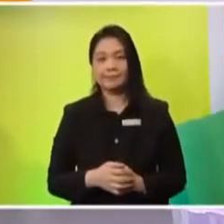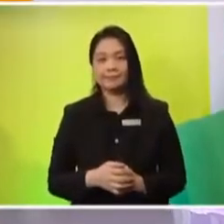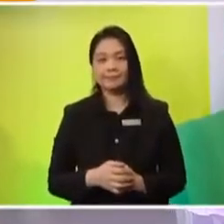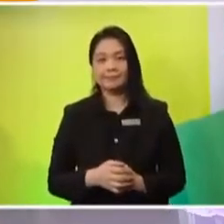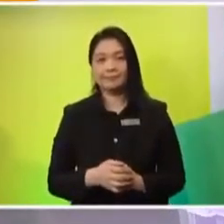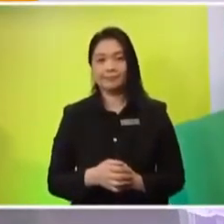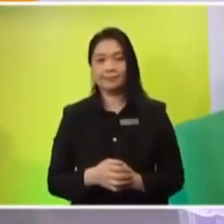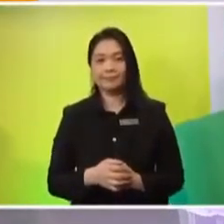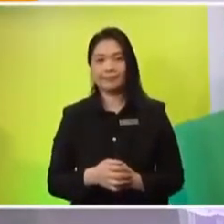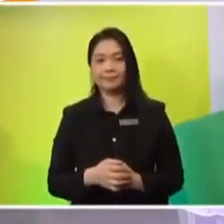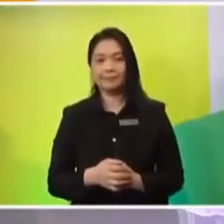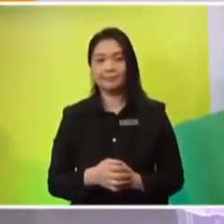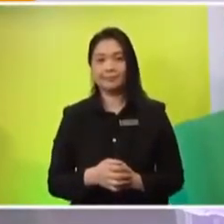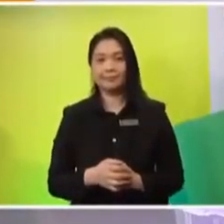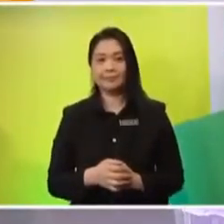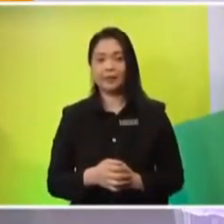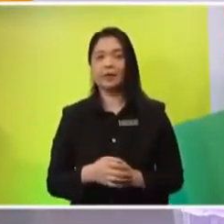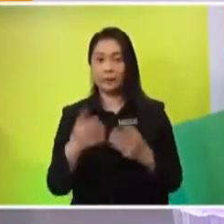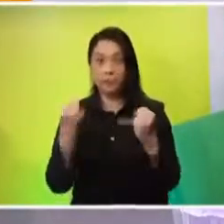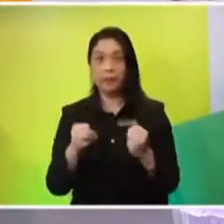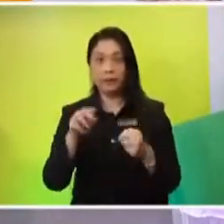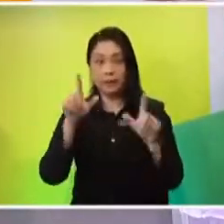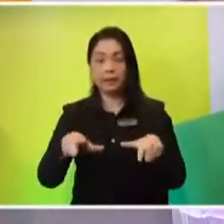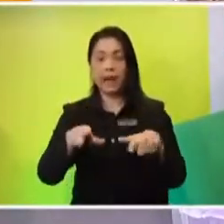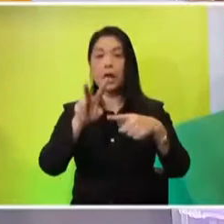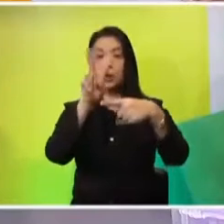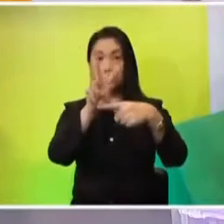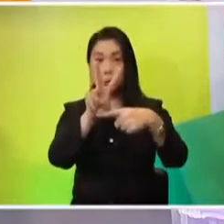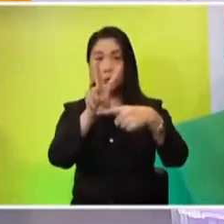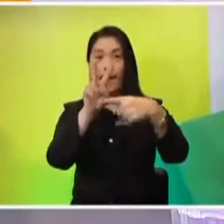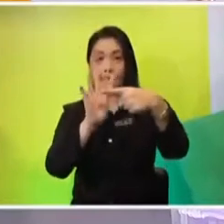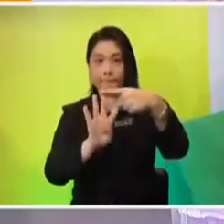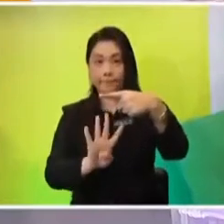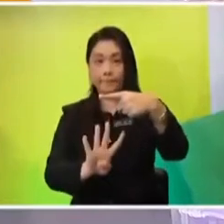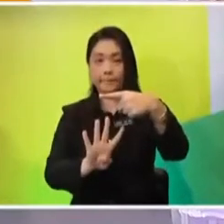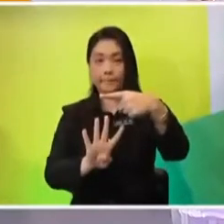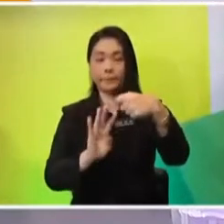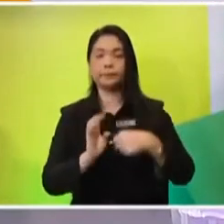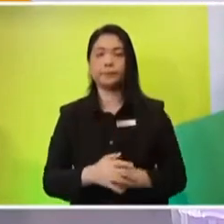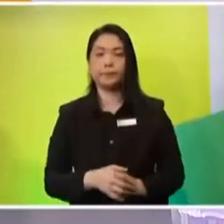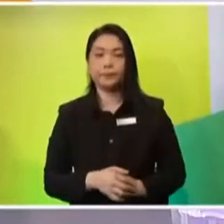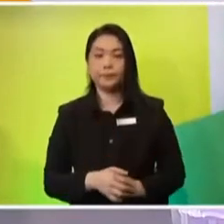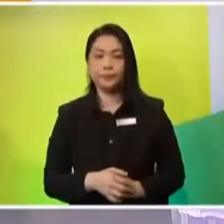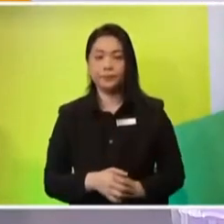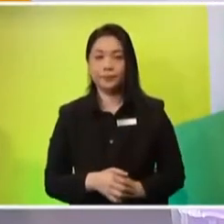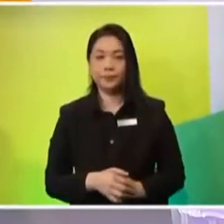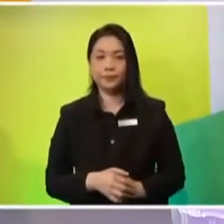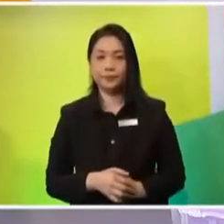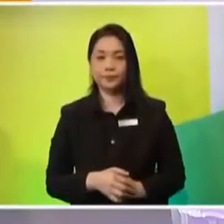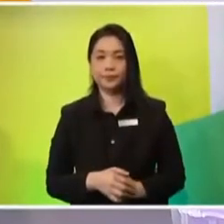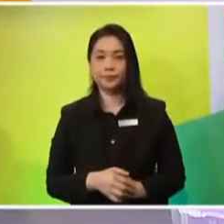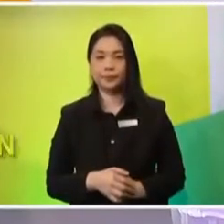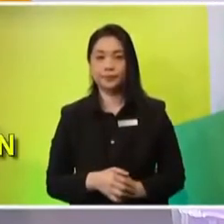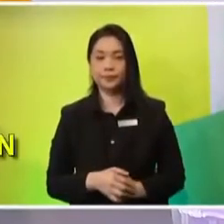letak 2/4 kan, cikgu? Ya. Satu. Okey. Satu bahagian. Satu